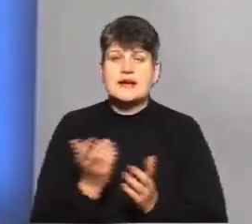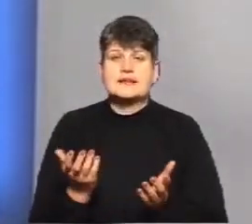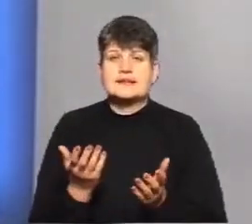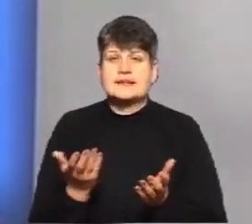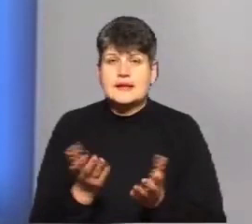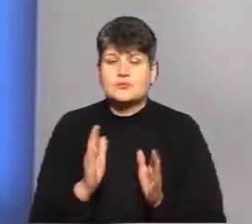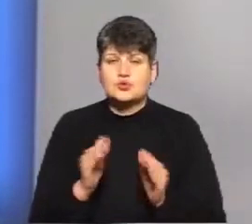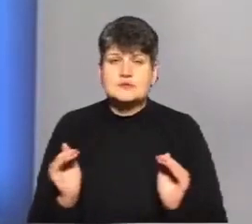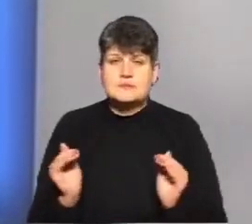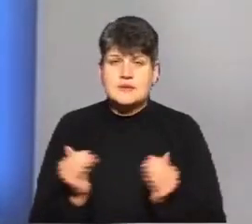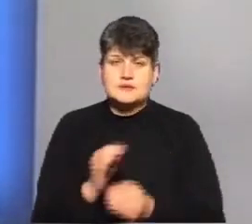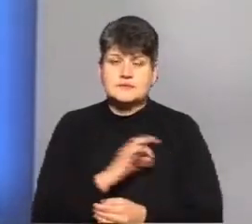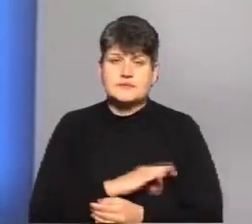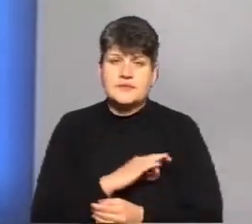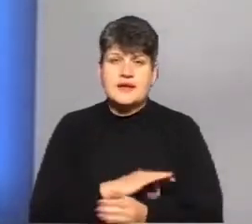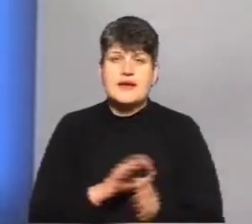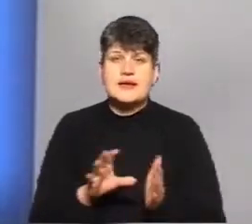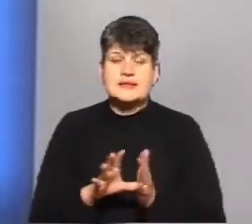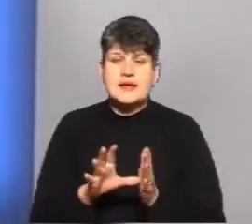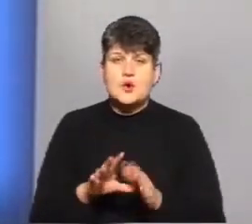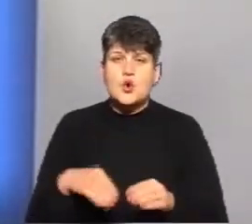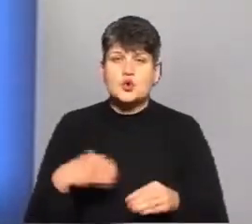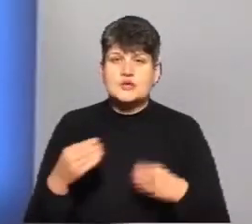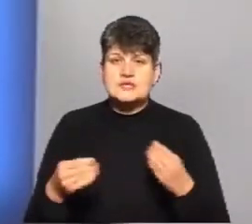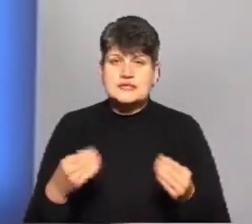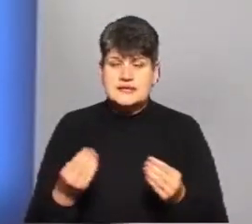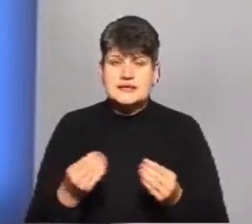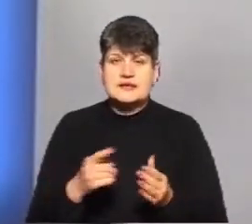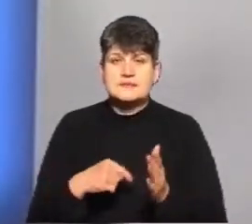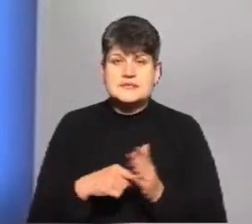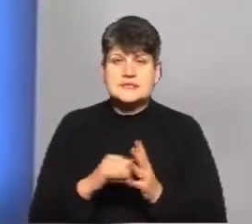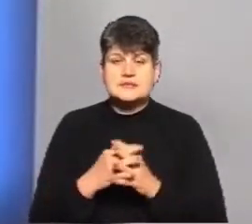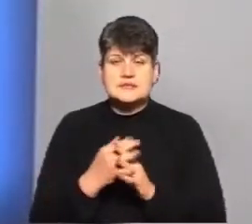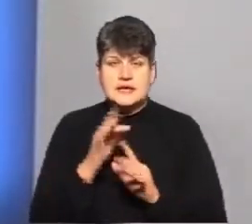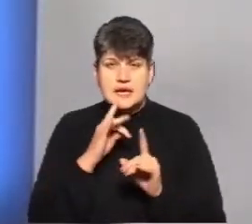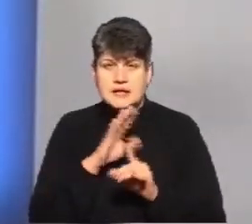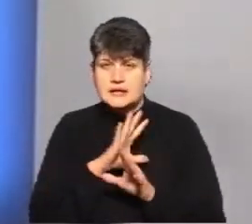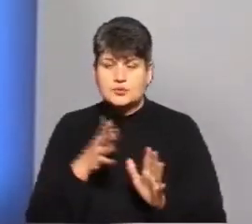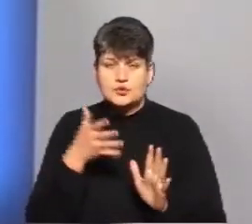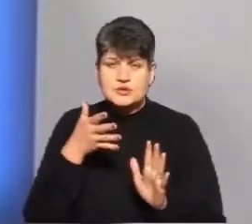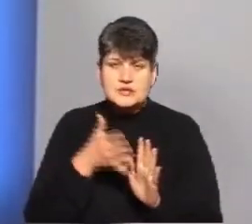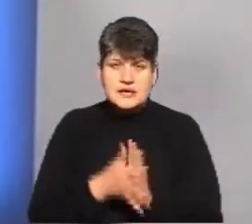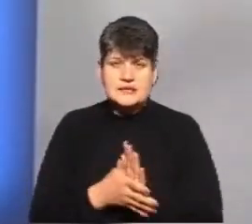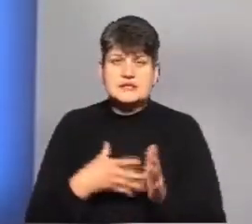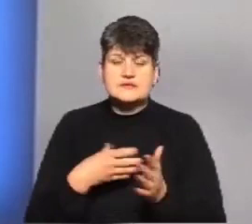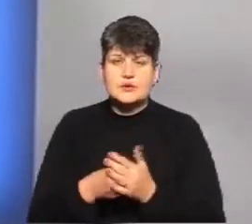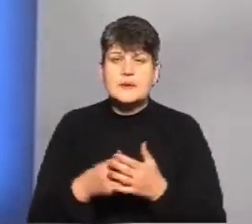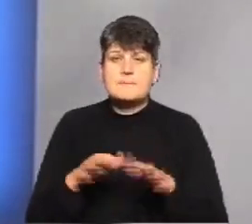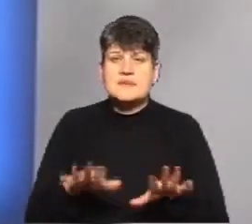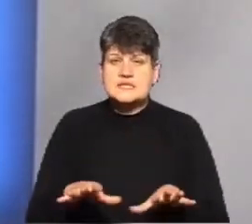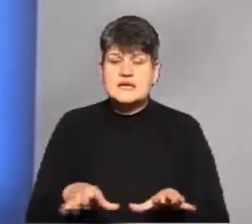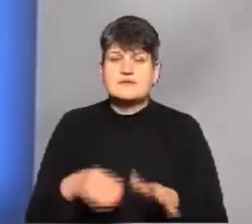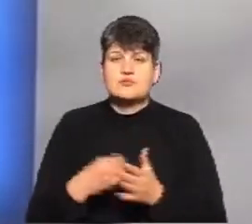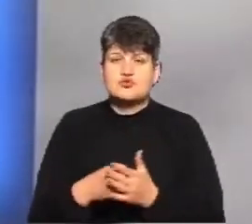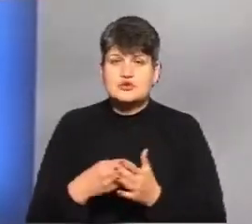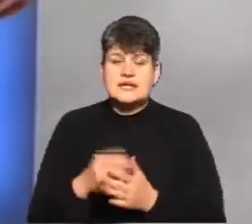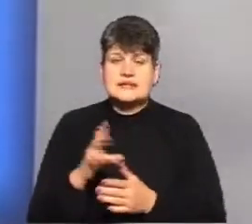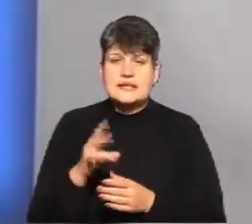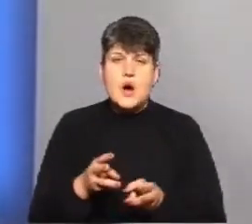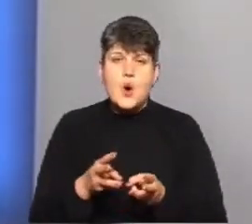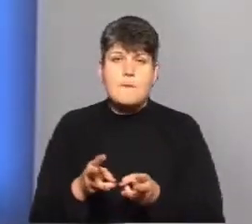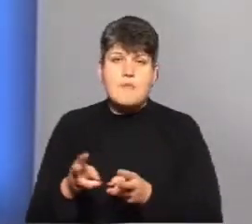споживання енергоносіїв, і, відповідно, міські селищні ради не будуть тратити свої місцеві бюджети на опалення